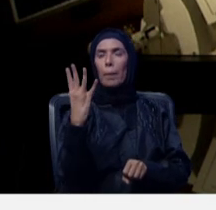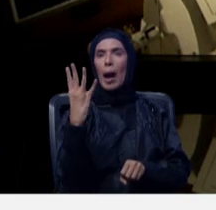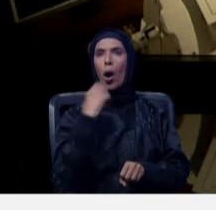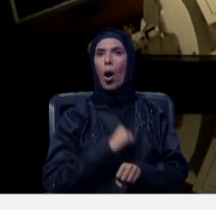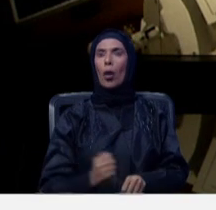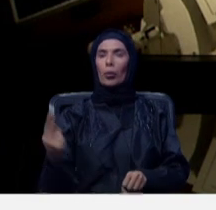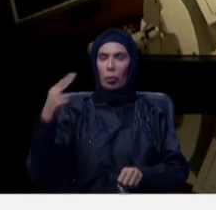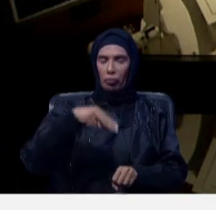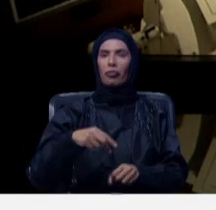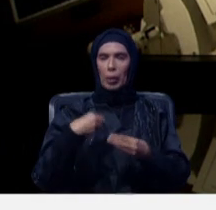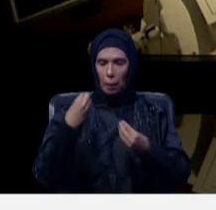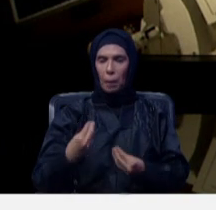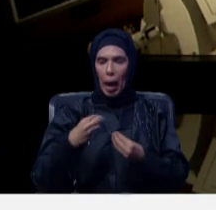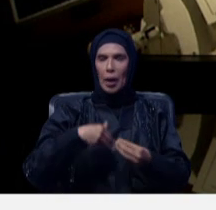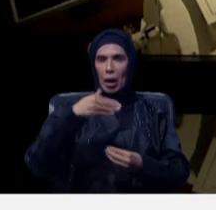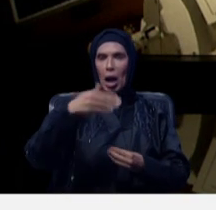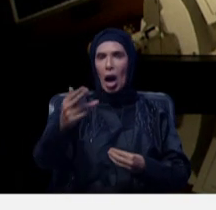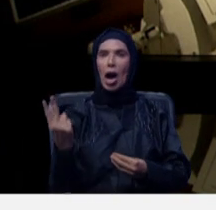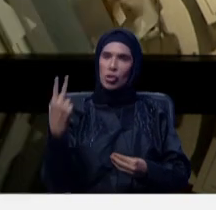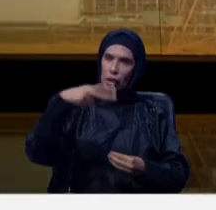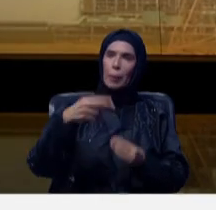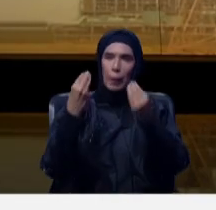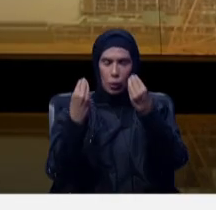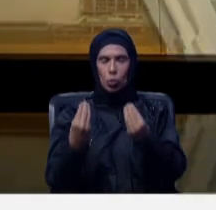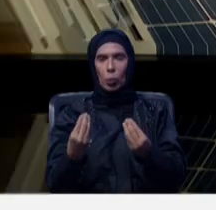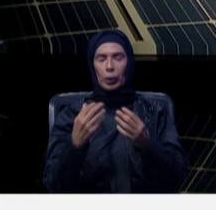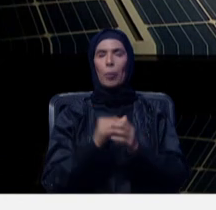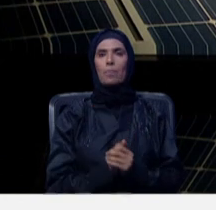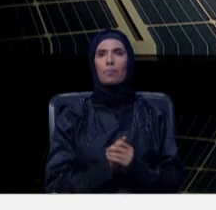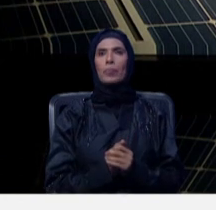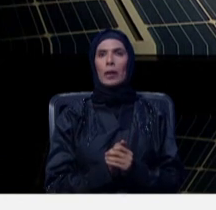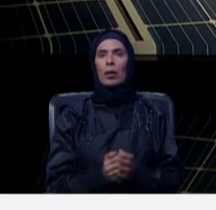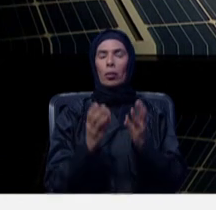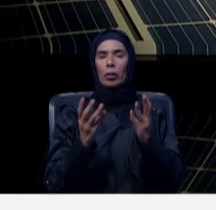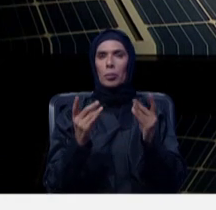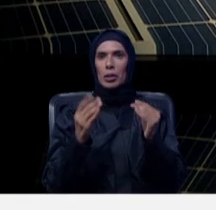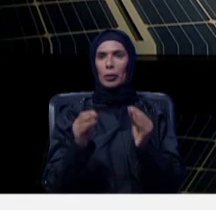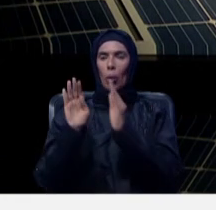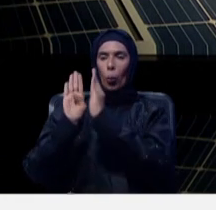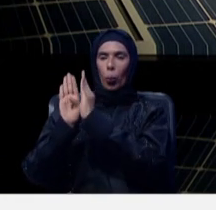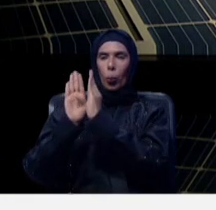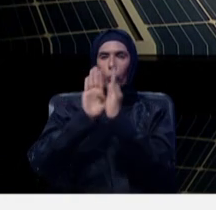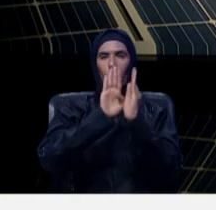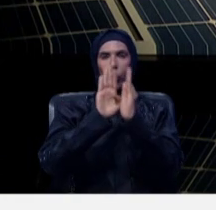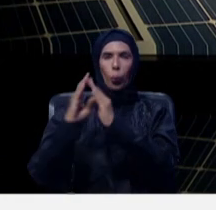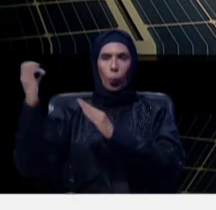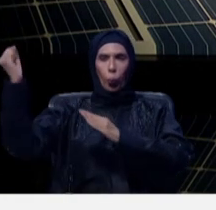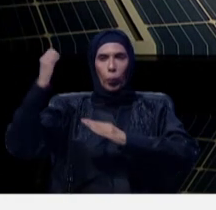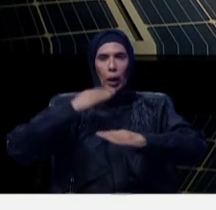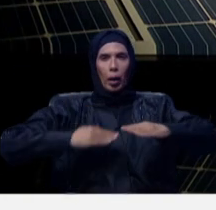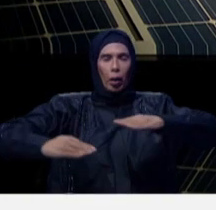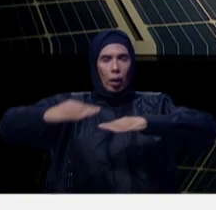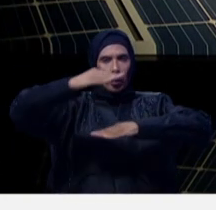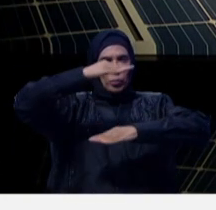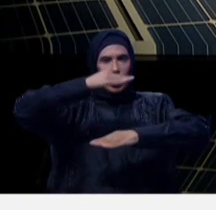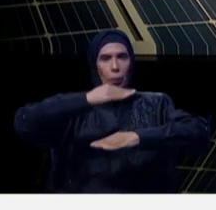ما زال في مراحل التوصيل المختلفة. كما بلغت عدد الألواح الشمسية على الأسطح التي تم تركيبها